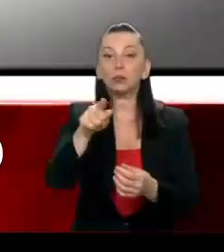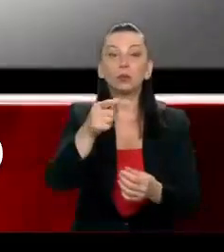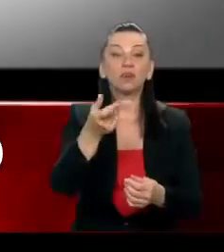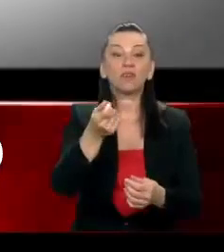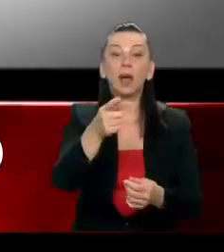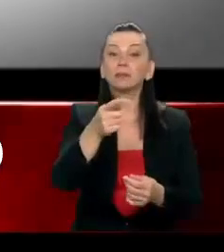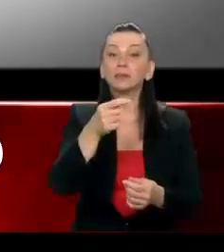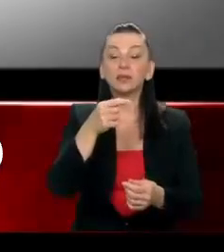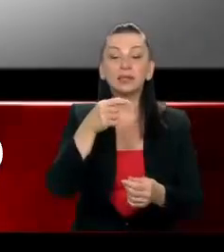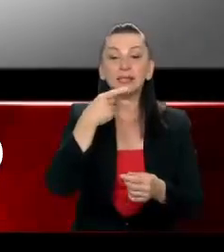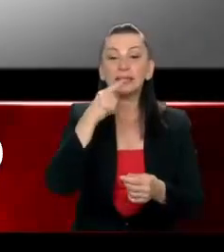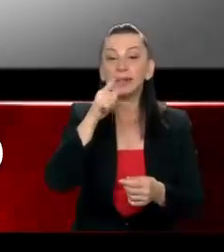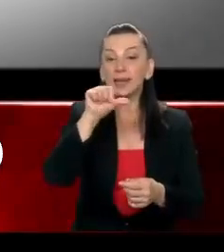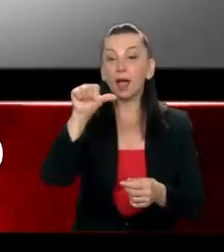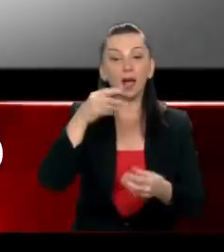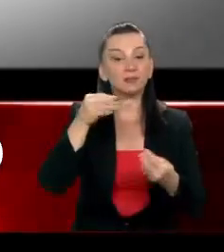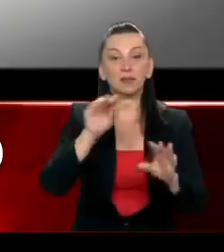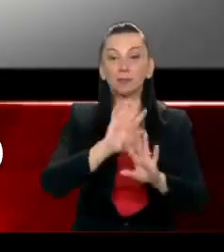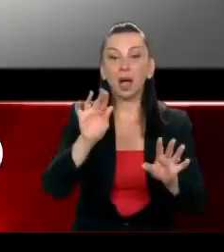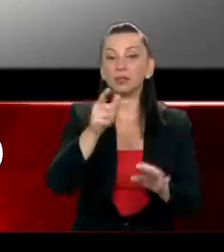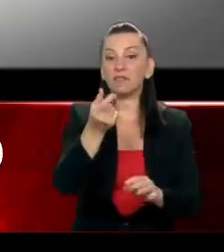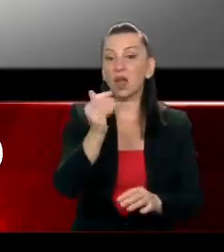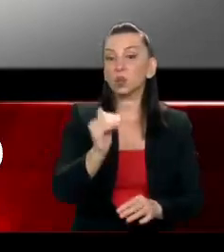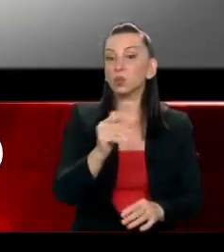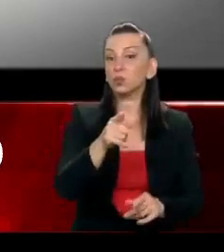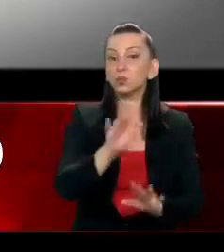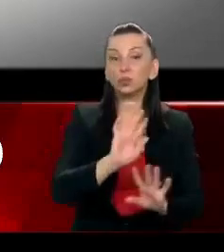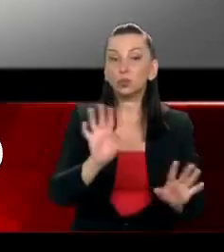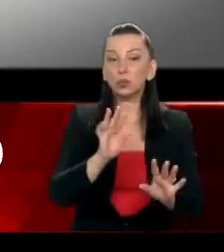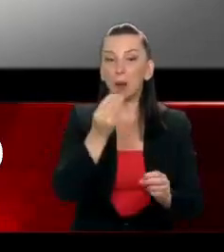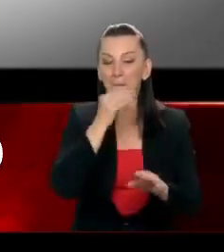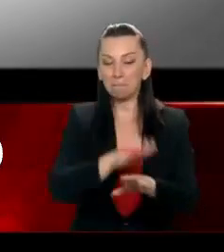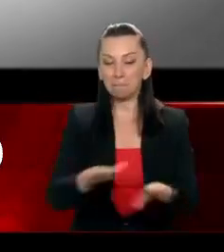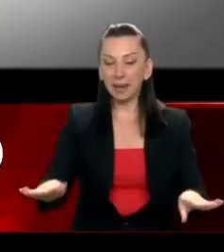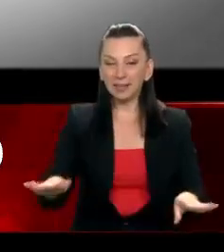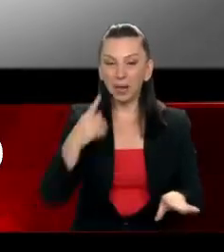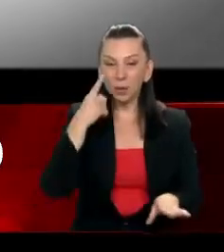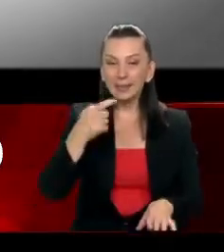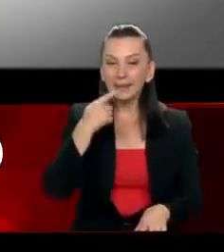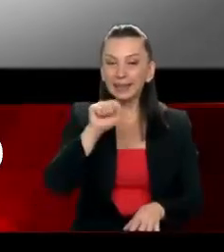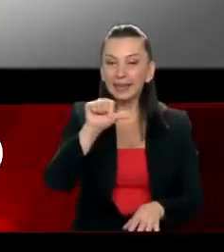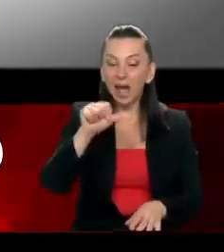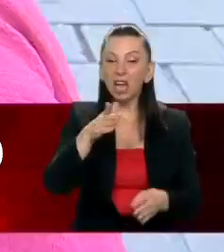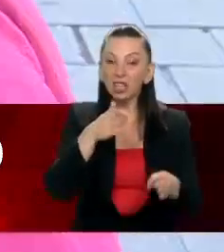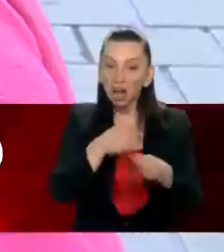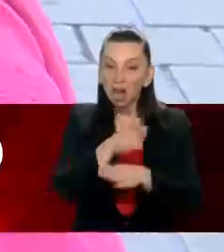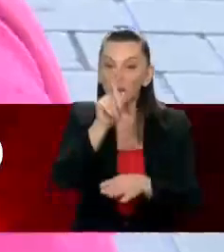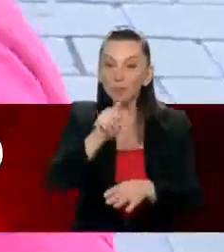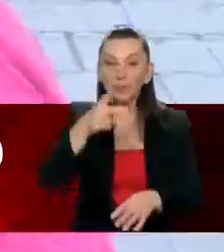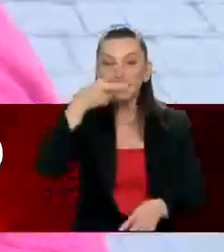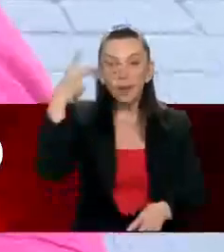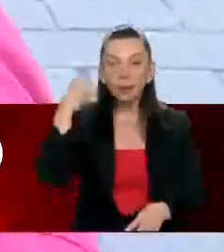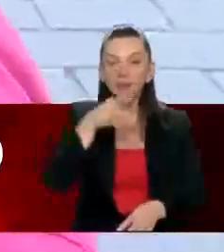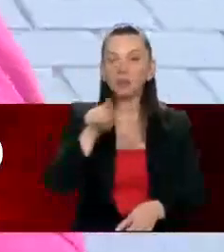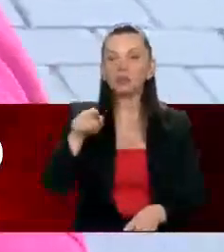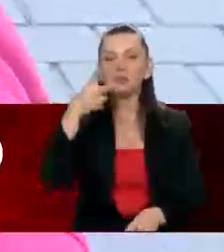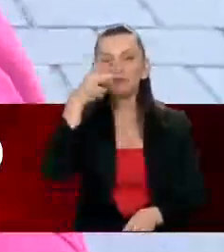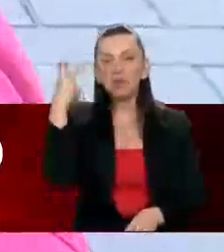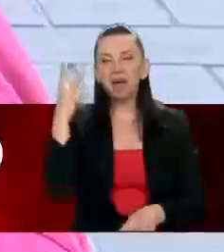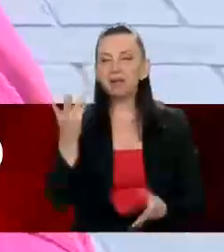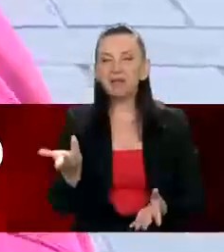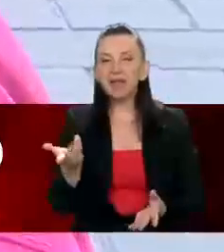diyor. Haliyle akıllara da şu soru geliyor. Sofraya koyduğumuz her zeytinyağı gerçek mi? Sahte. Belki